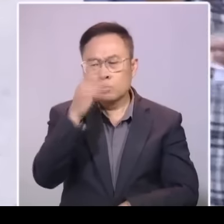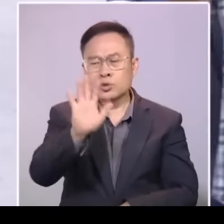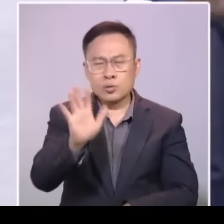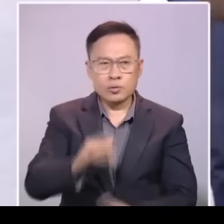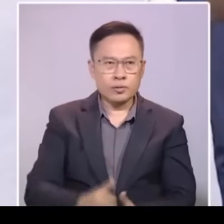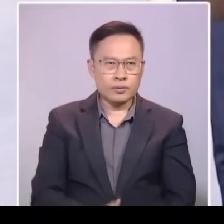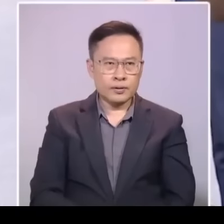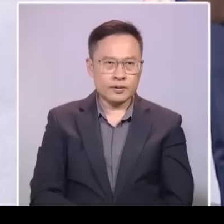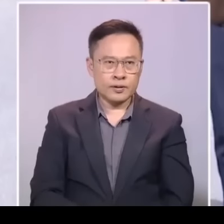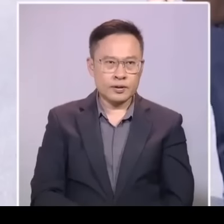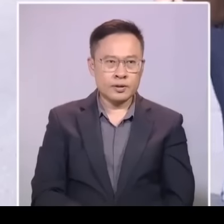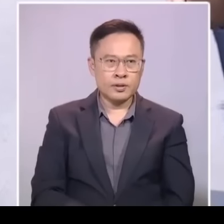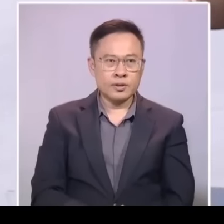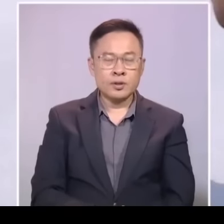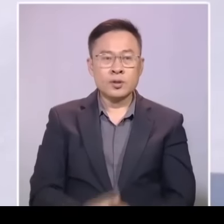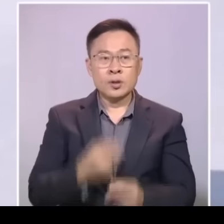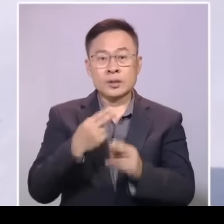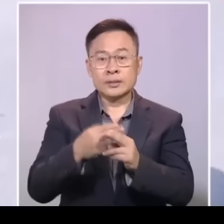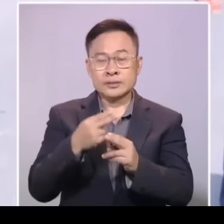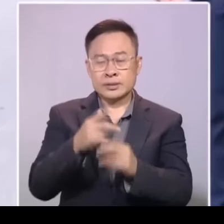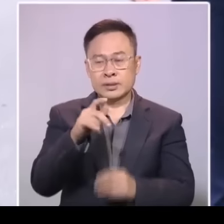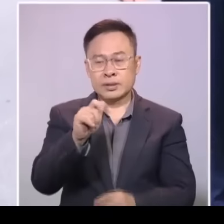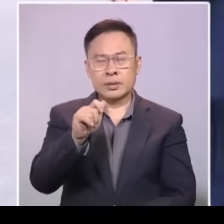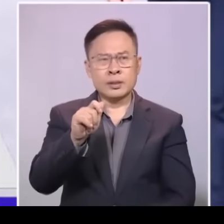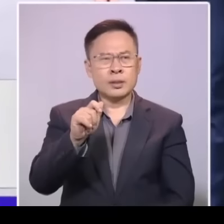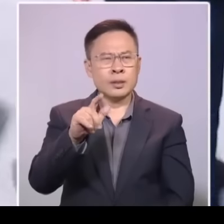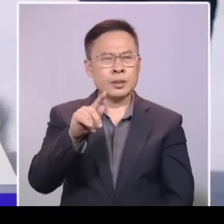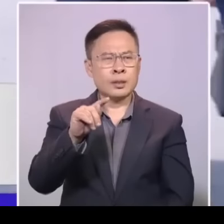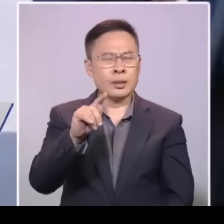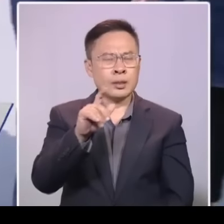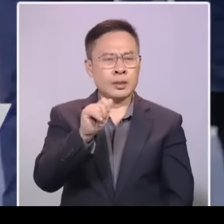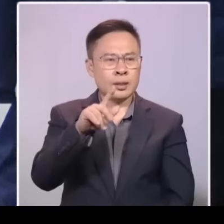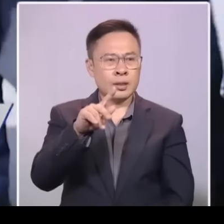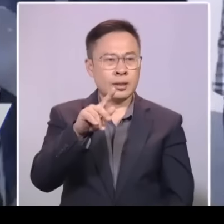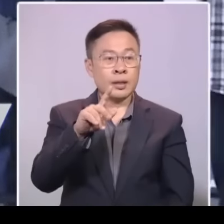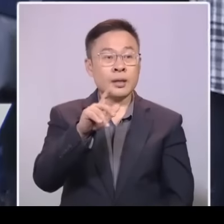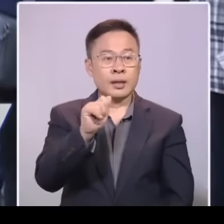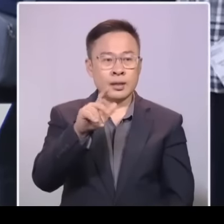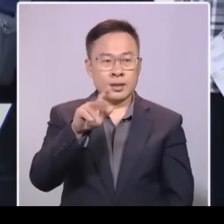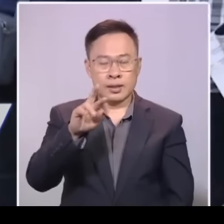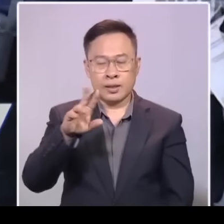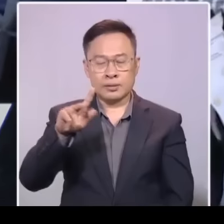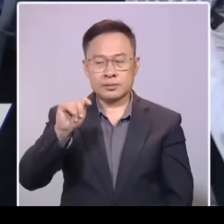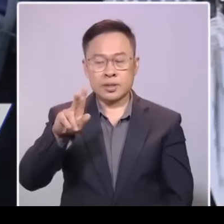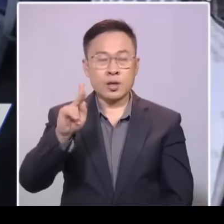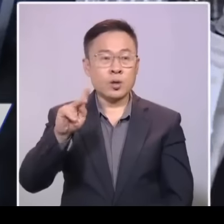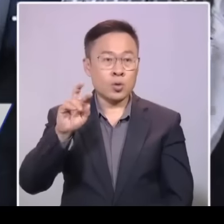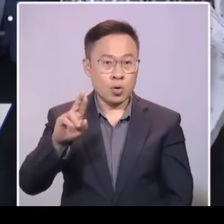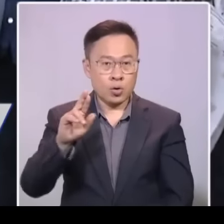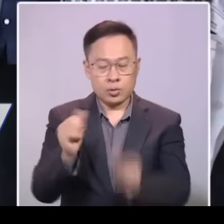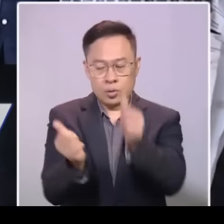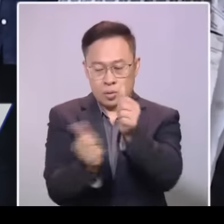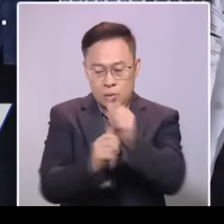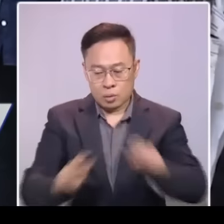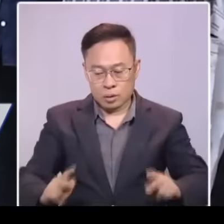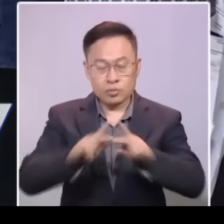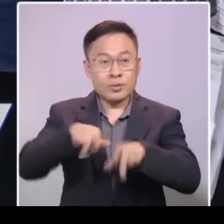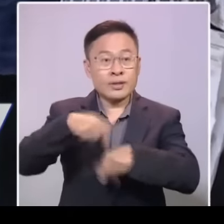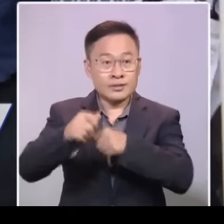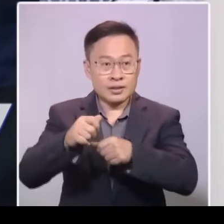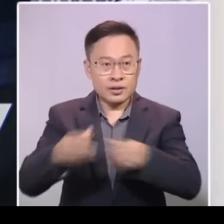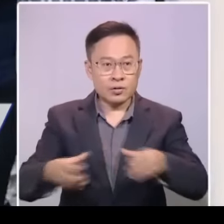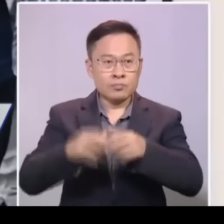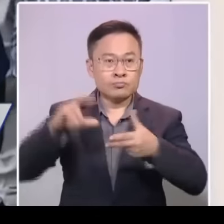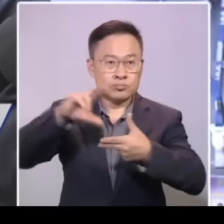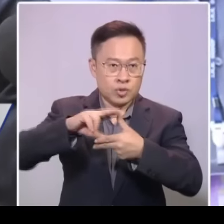อีกท่านหนึ่งนะครับคุณอรรถกรรัฐมนตรีช่วยว่าการกระทรวงเกษตรและสหกรณ์ครับบอกว่าก็ไม่ได้ตื่นเต้นน